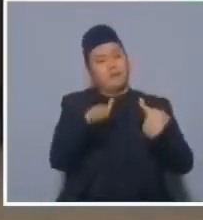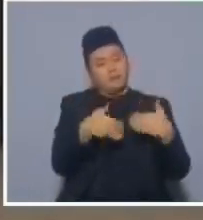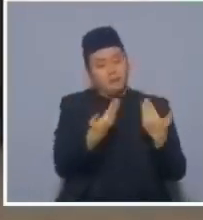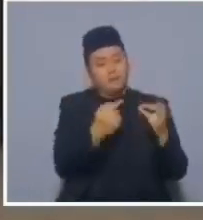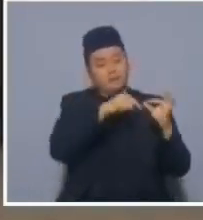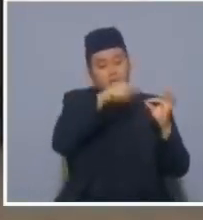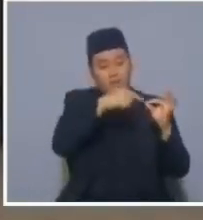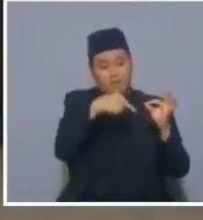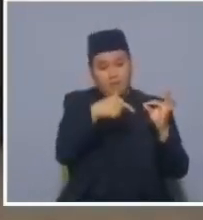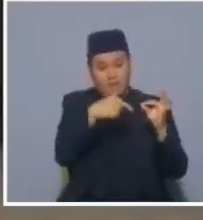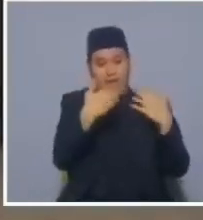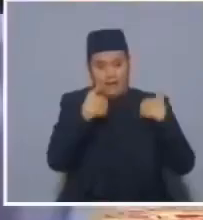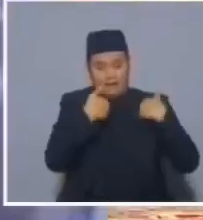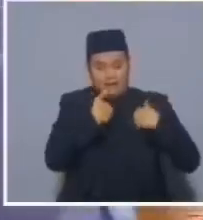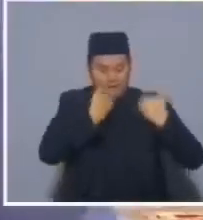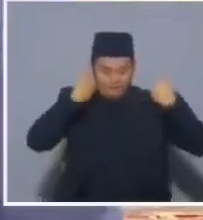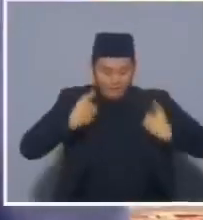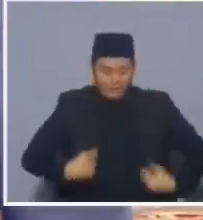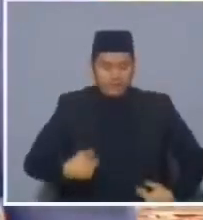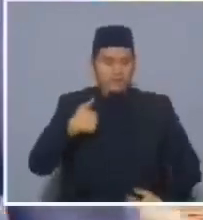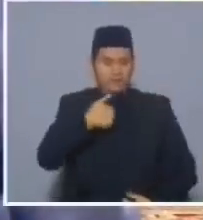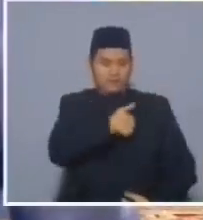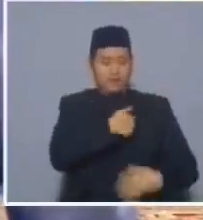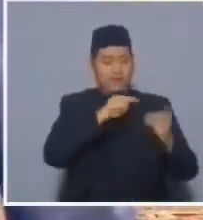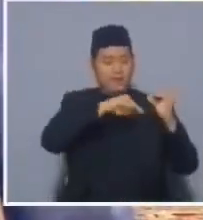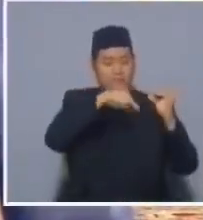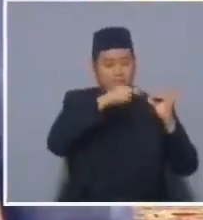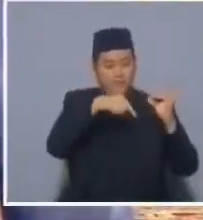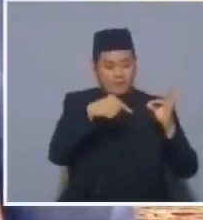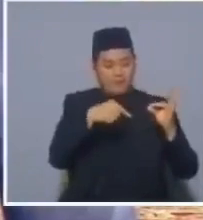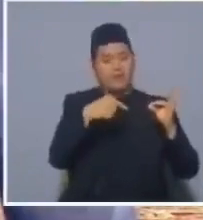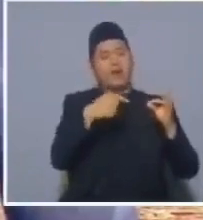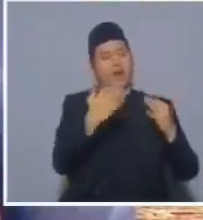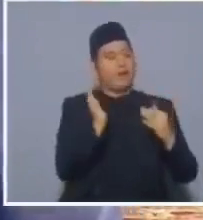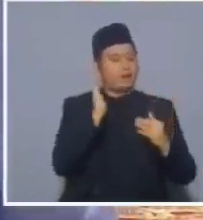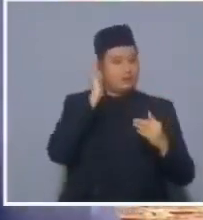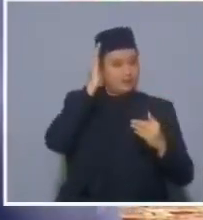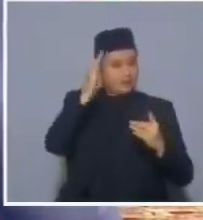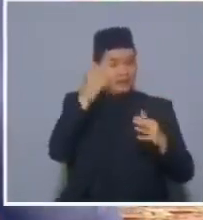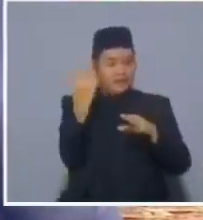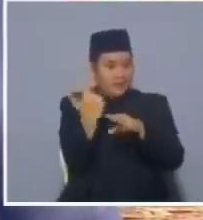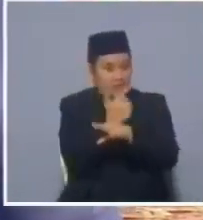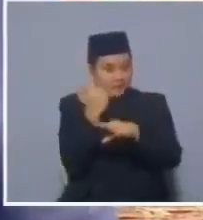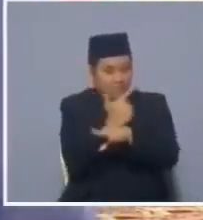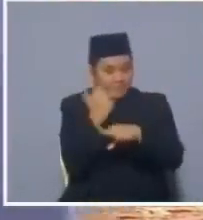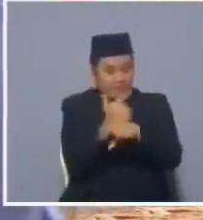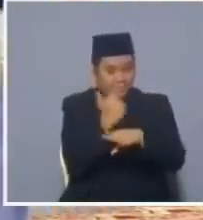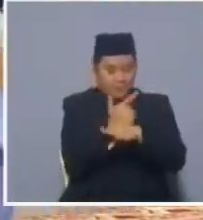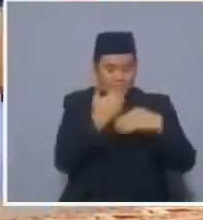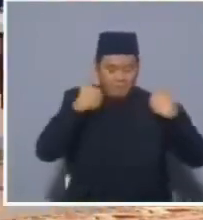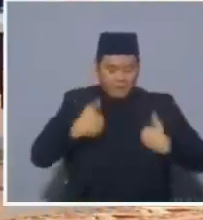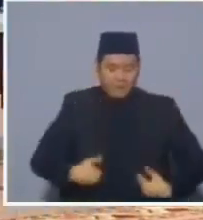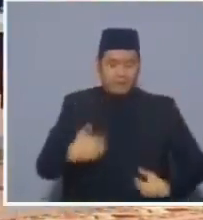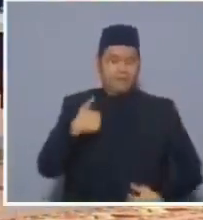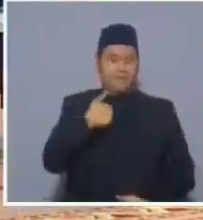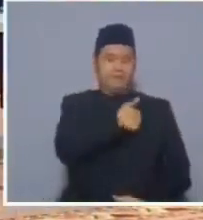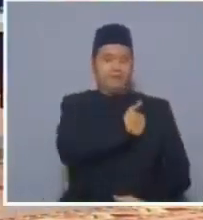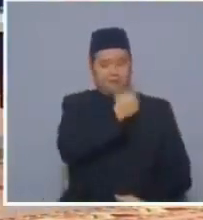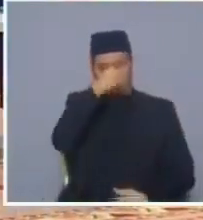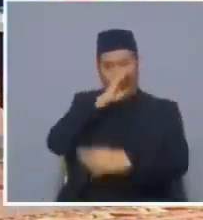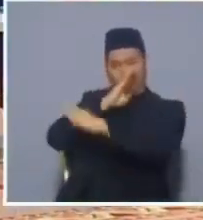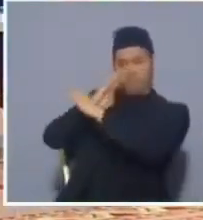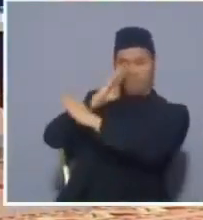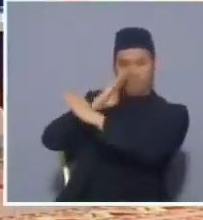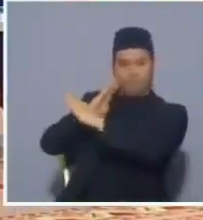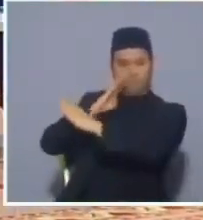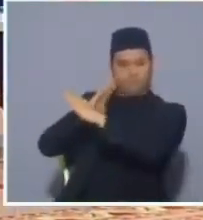diajar ataupun dilatih untuk mengenal musuh kita ni, virus ini ya. Jadi bila disuntik dengan vaksin ini, badan